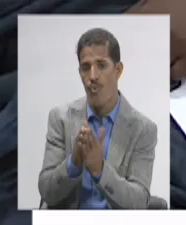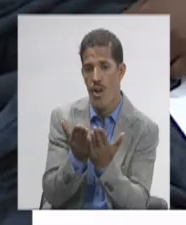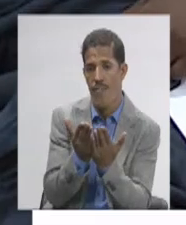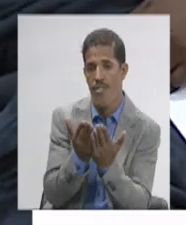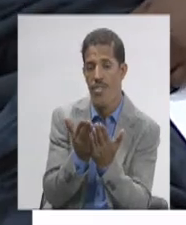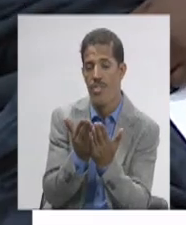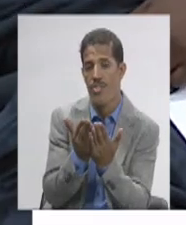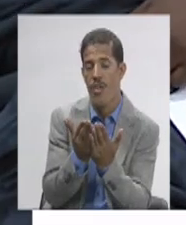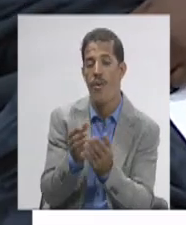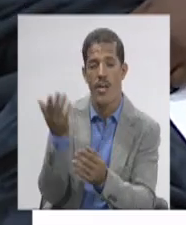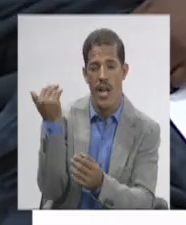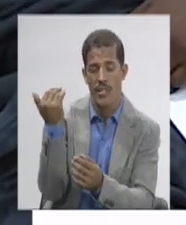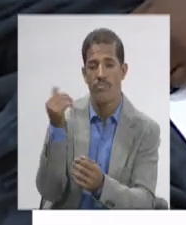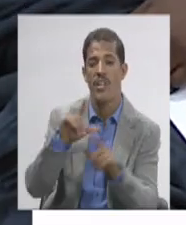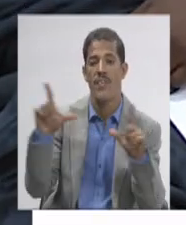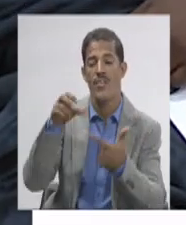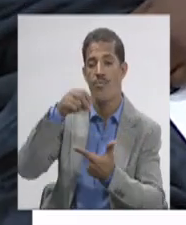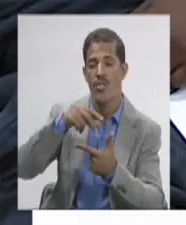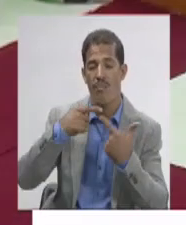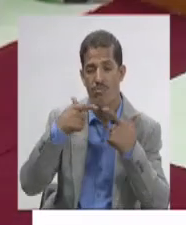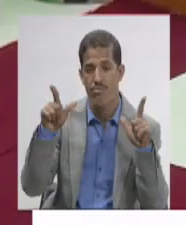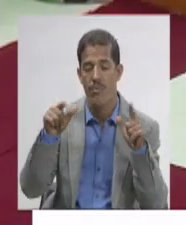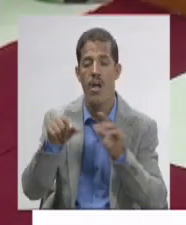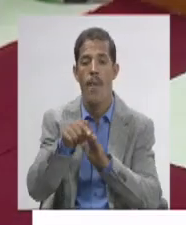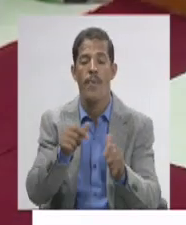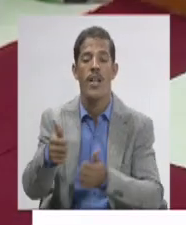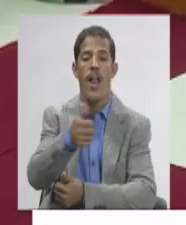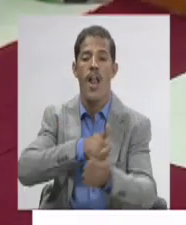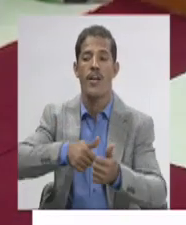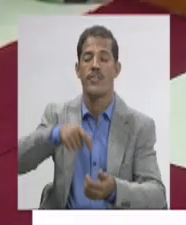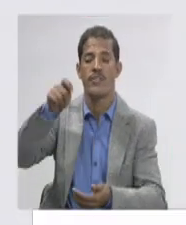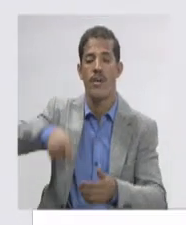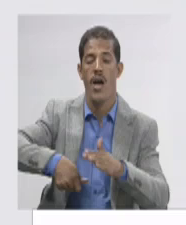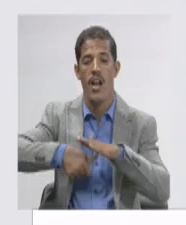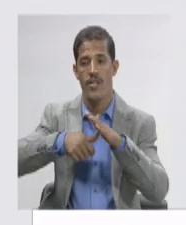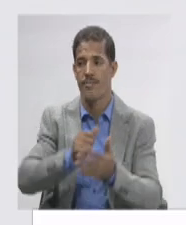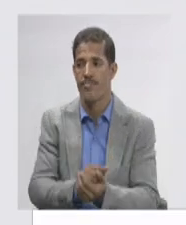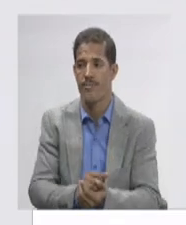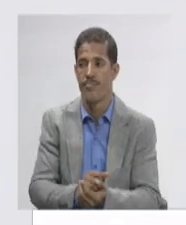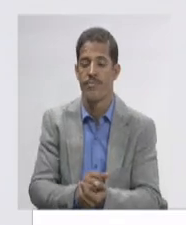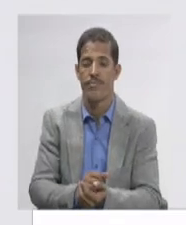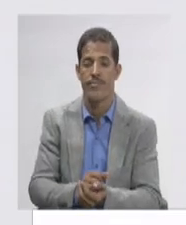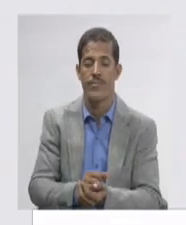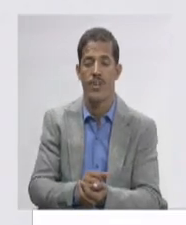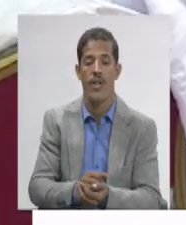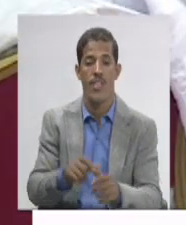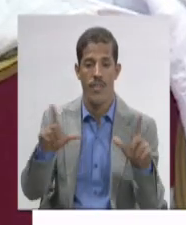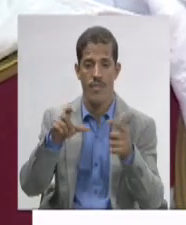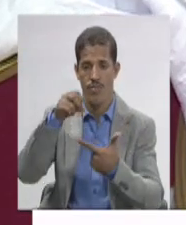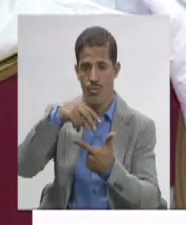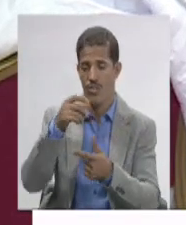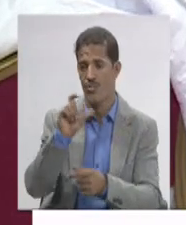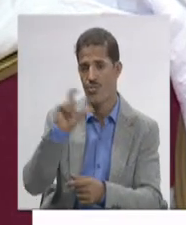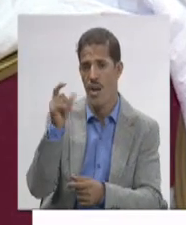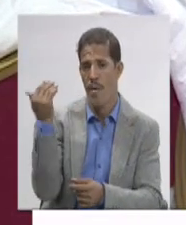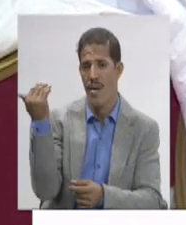الموريتانيه وكلمه للجنه تحكيم المسابقه نظمت التلفزه في الاشهر الماضيه